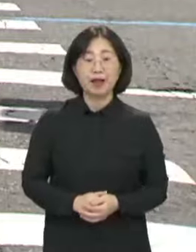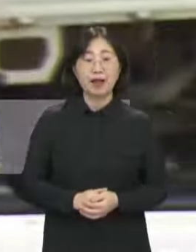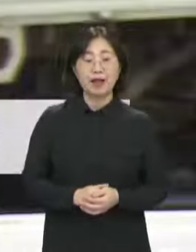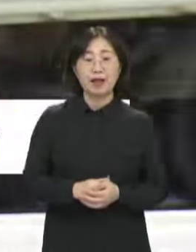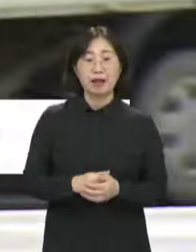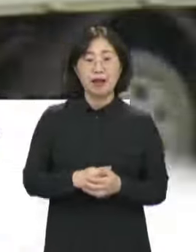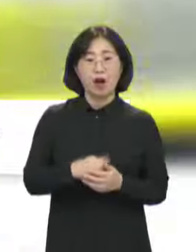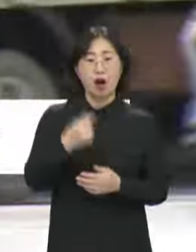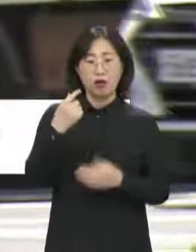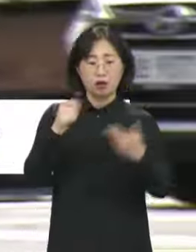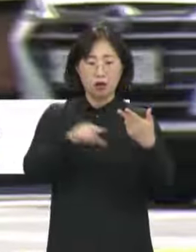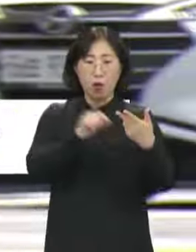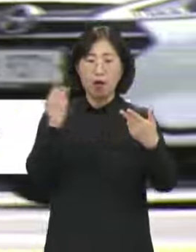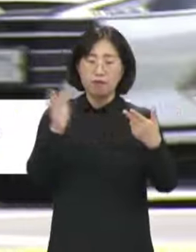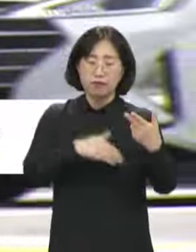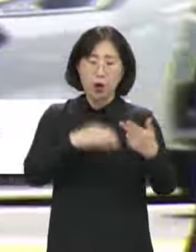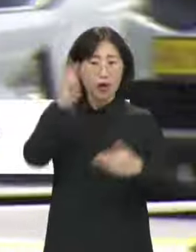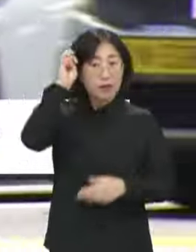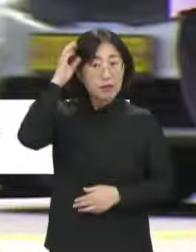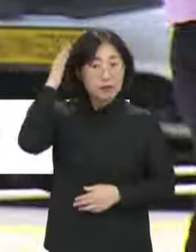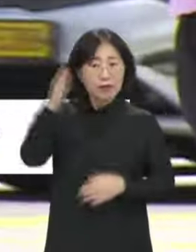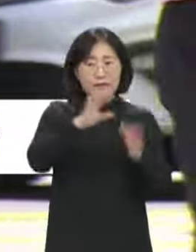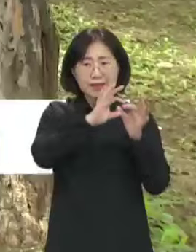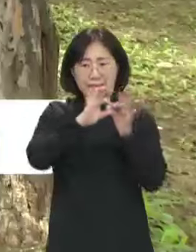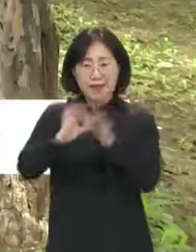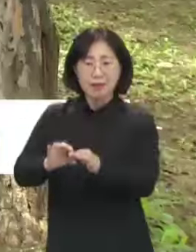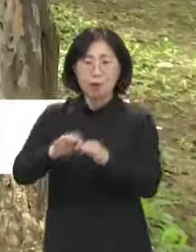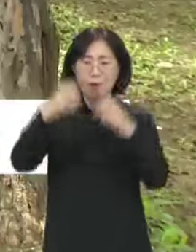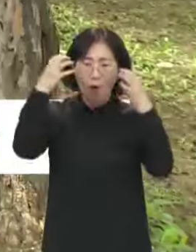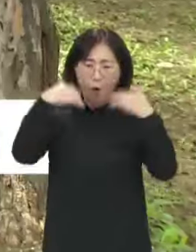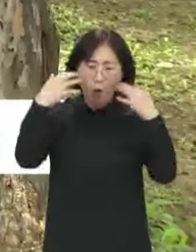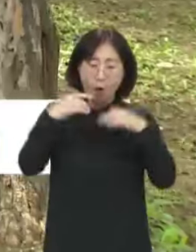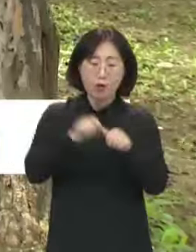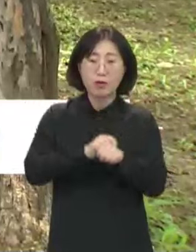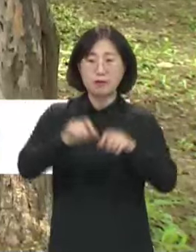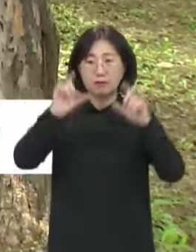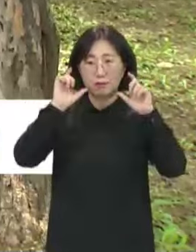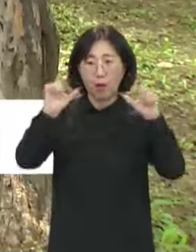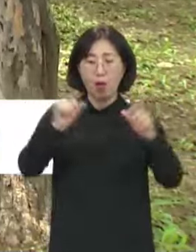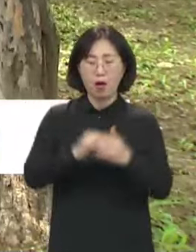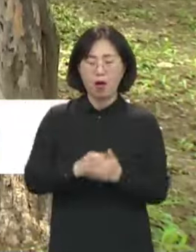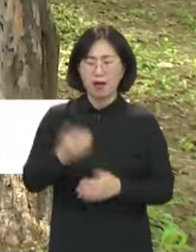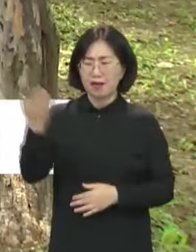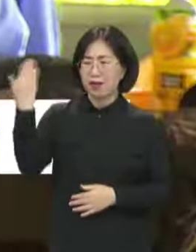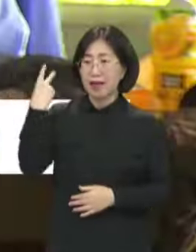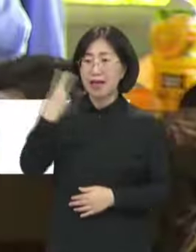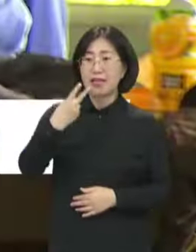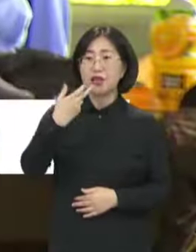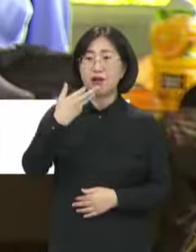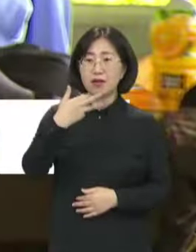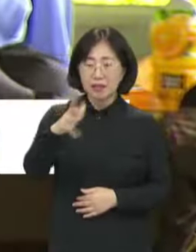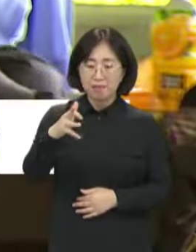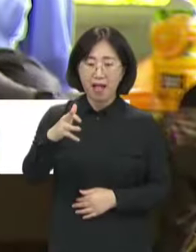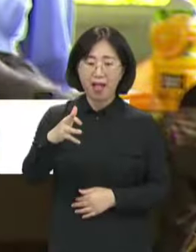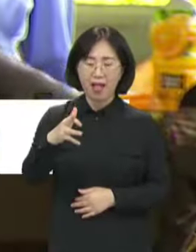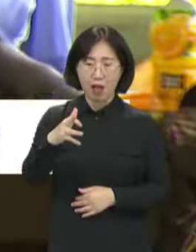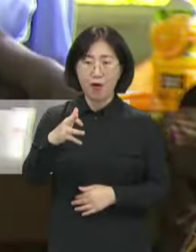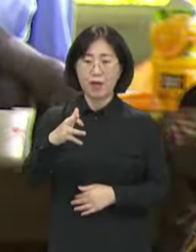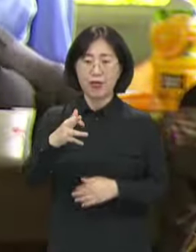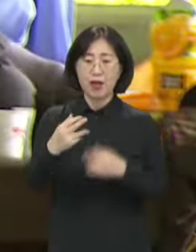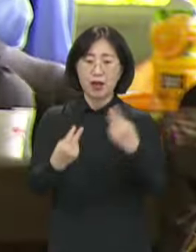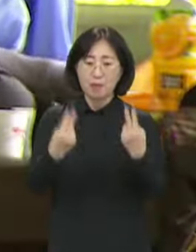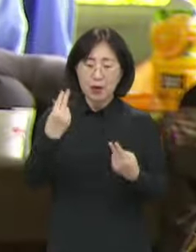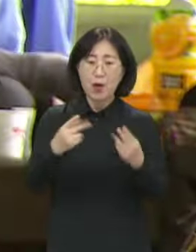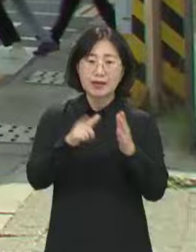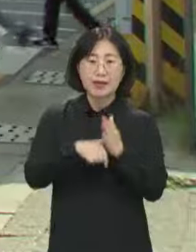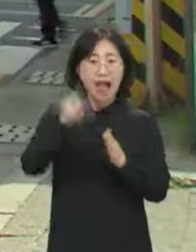지난달부터 최장 39일째 폭염특보가 이어지고 있는데 최악의 여름으로 불렸던 지난 2018년에 단 하루 차로